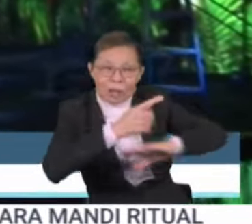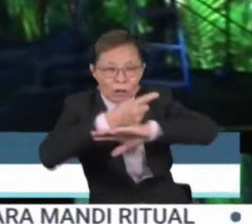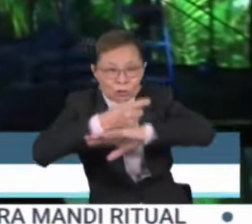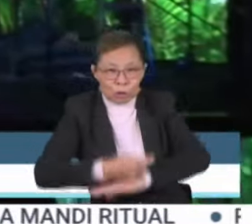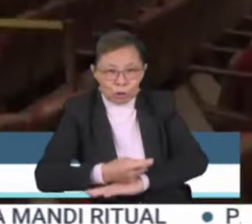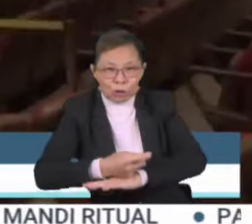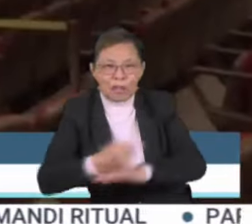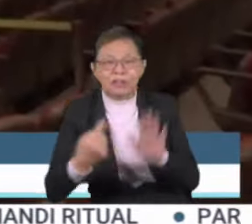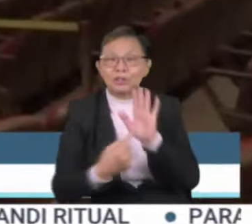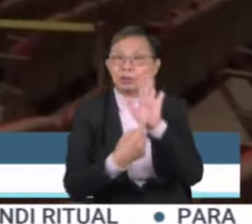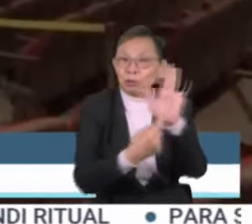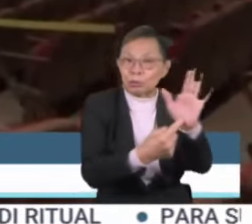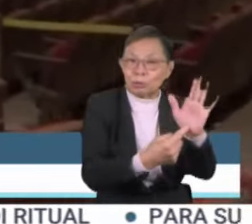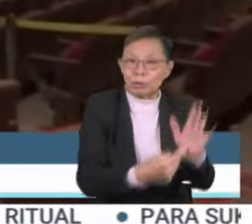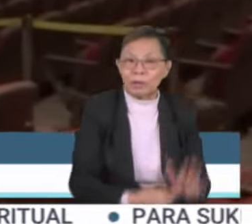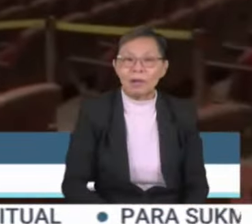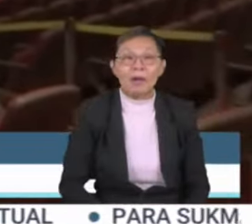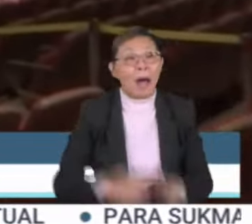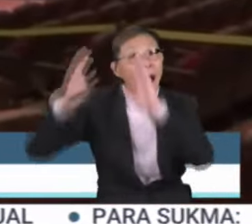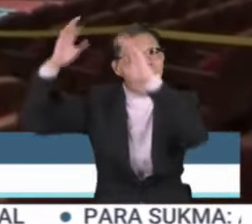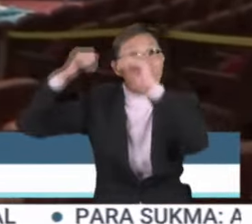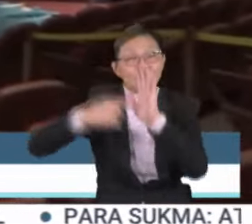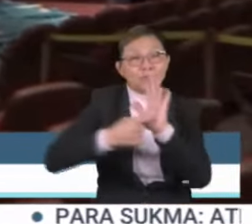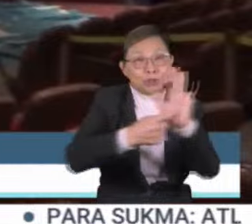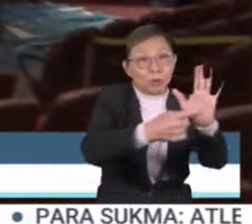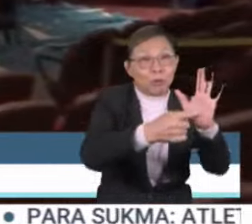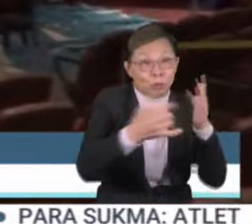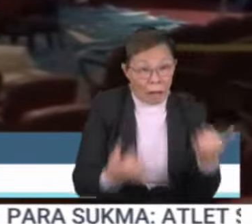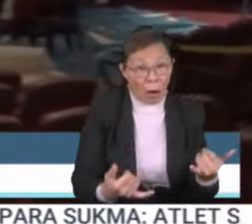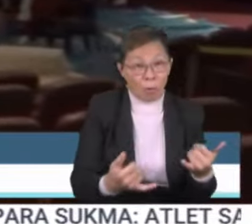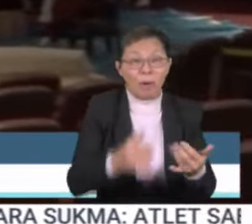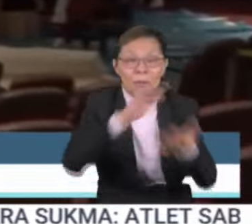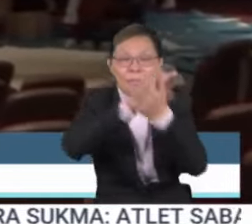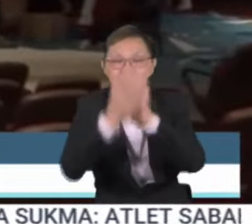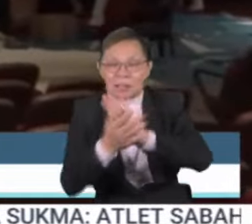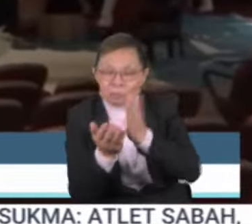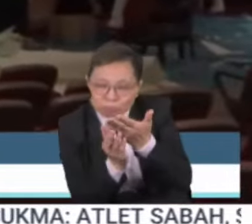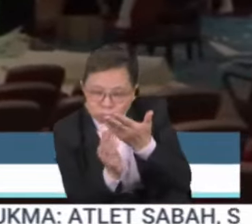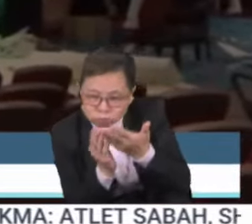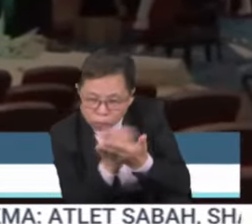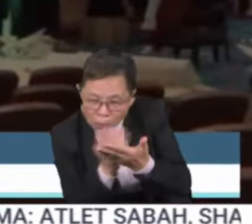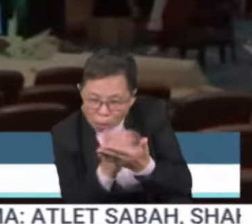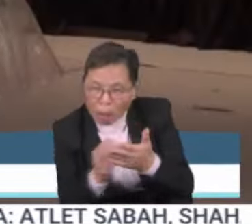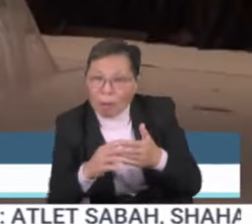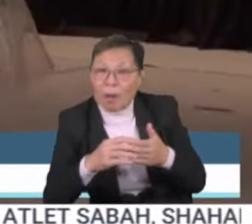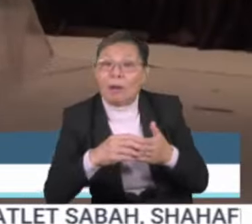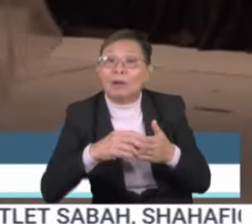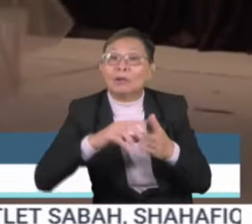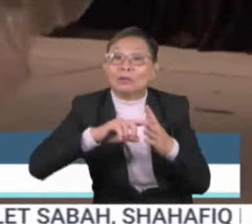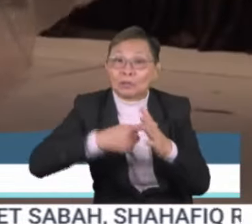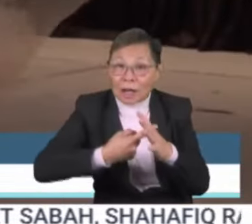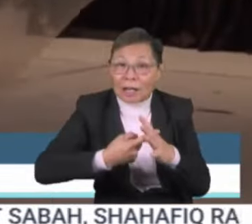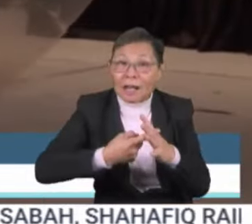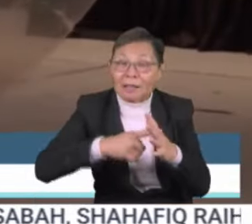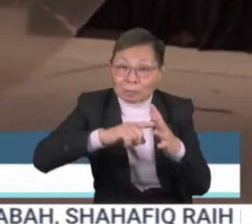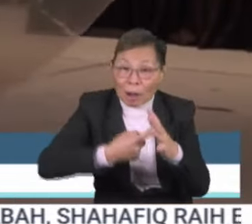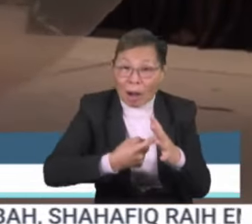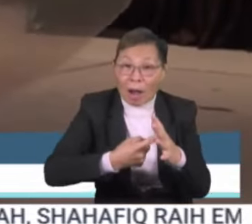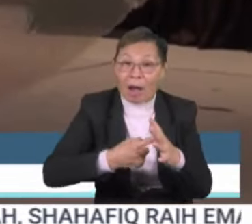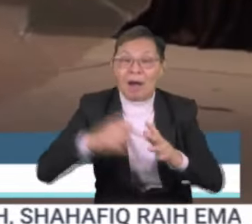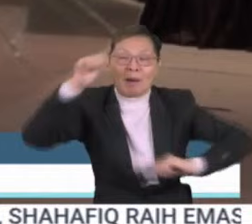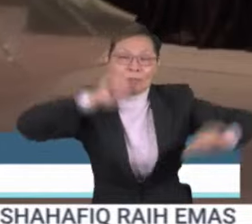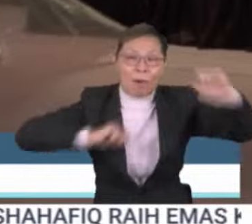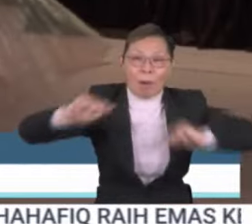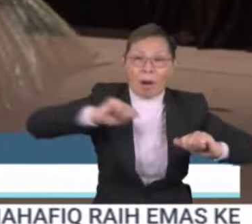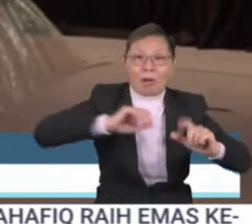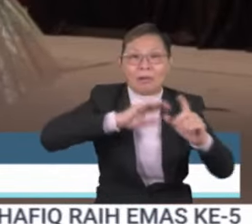yang dipersembahkan. Beliau berharap persembahan kali ini dapat menjadi rujukan dalam menggerakkan produksi teater Malaysia secara